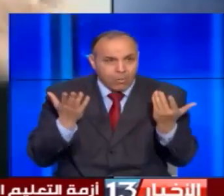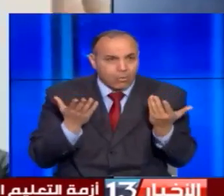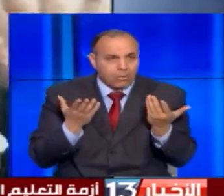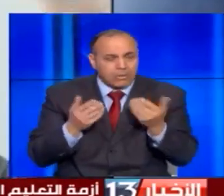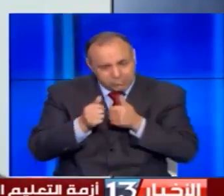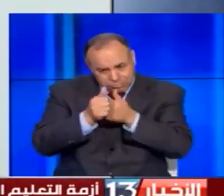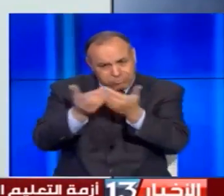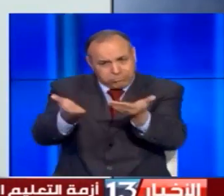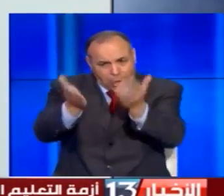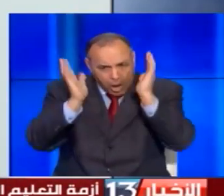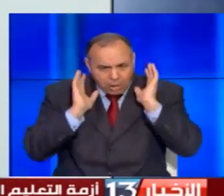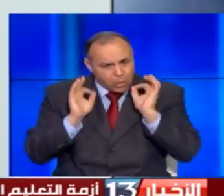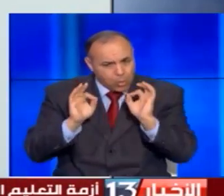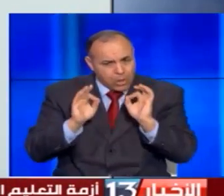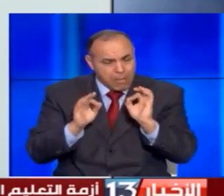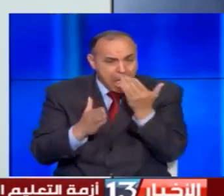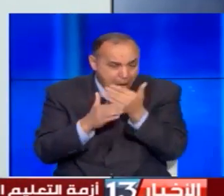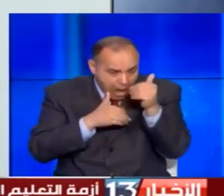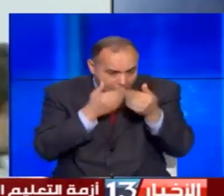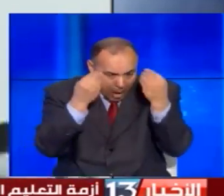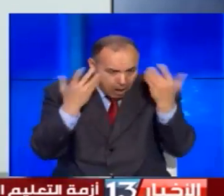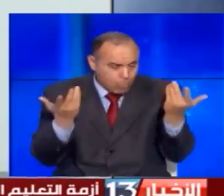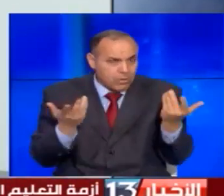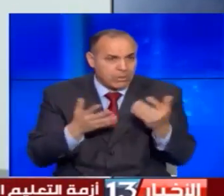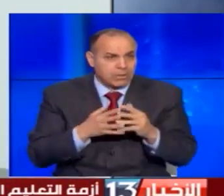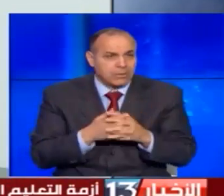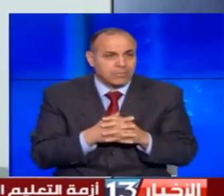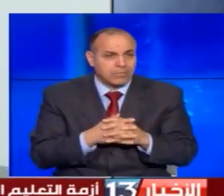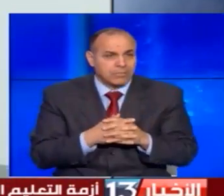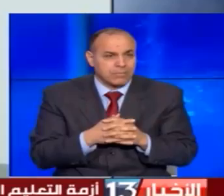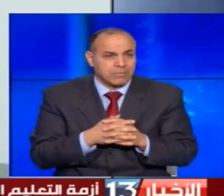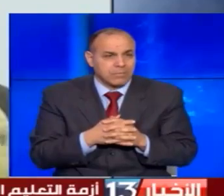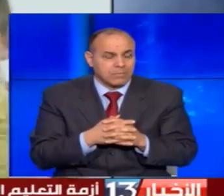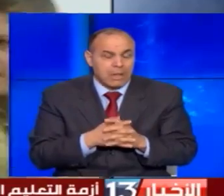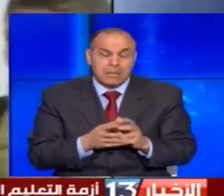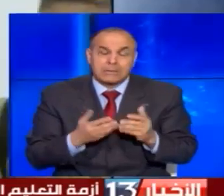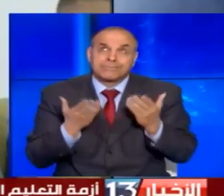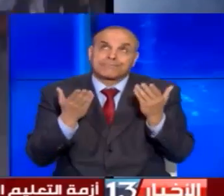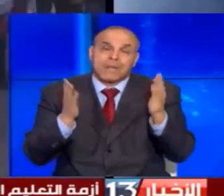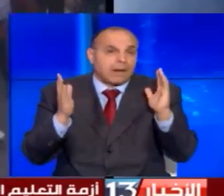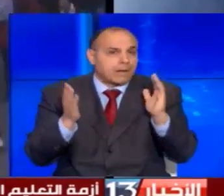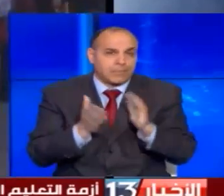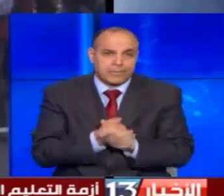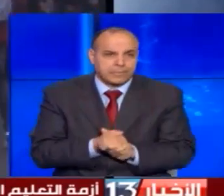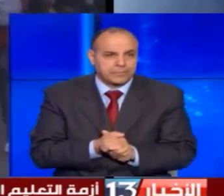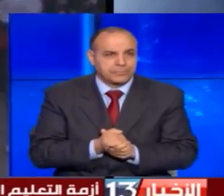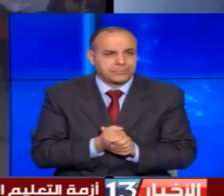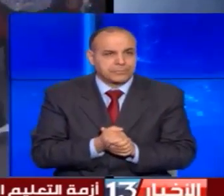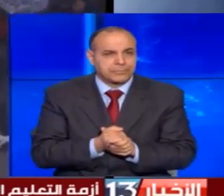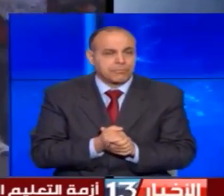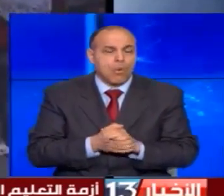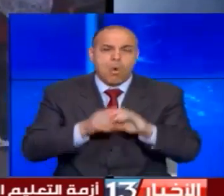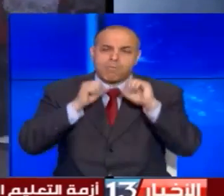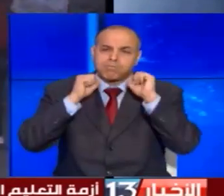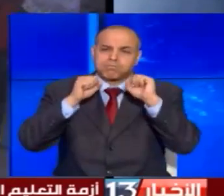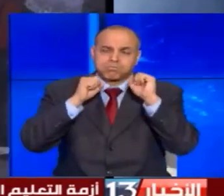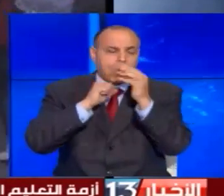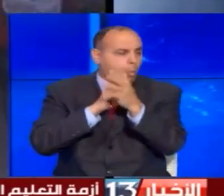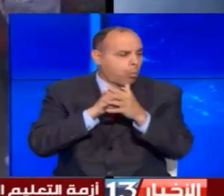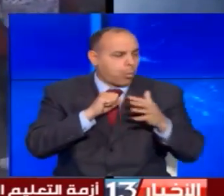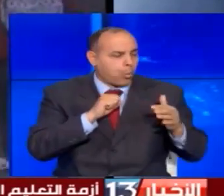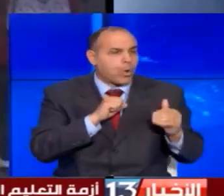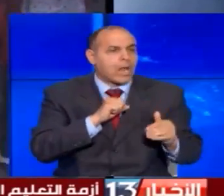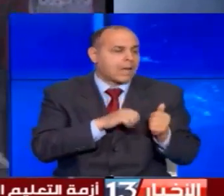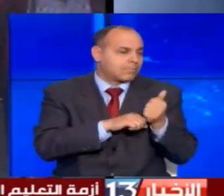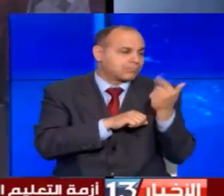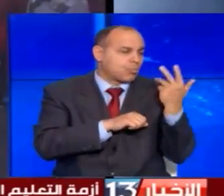يسوي وضعيتهم. حكومة الله غالب وبارك. الاحتجاجات التلمذية التي اندلعت في